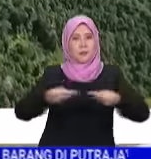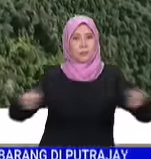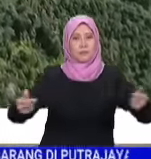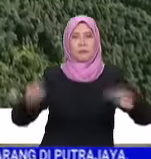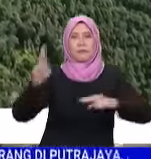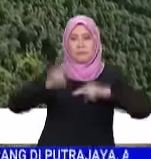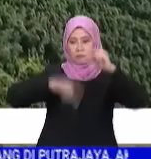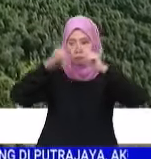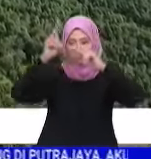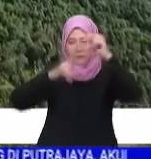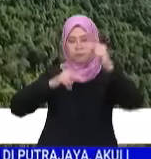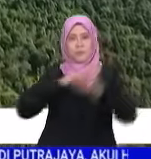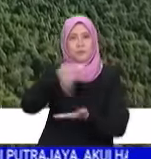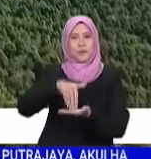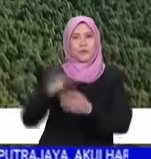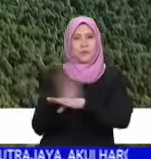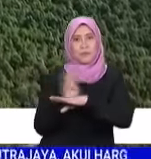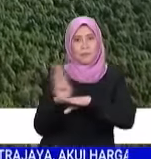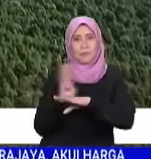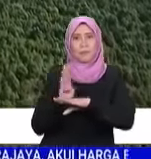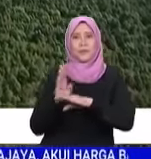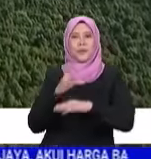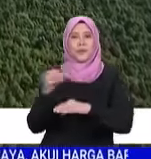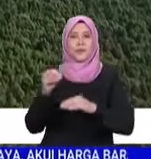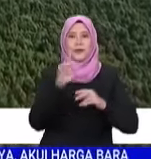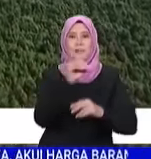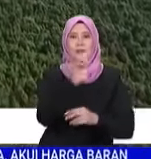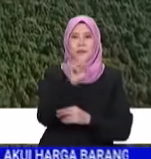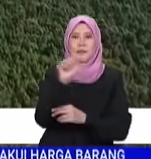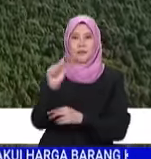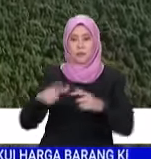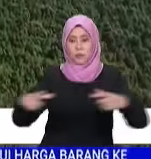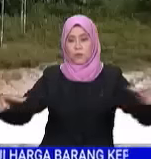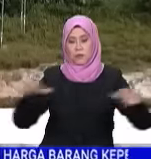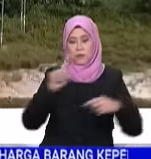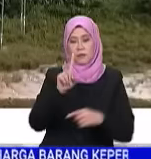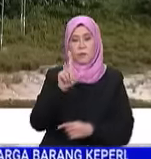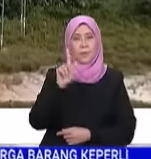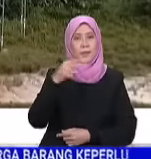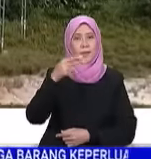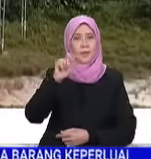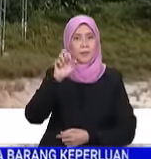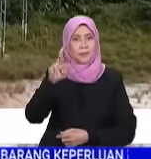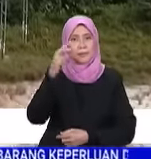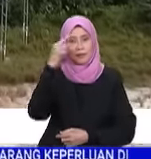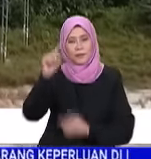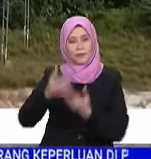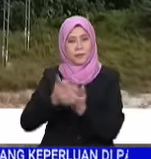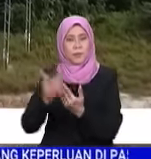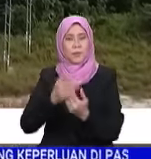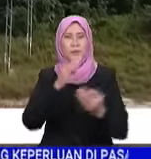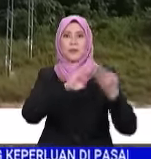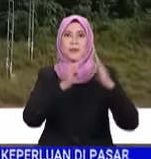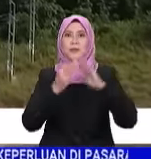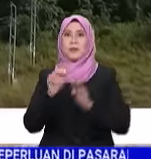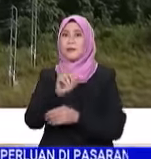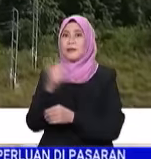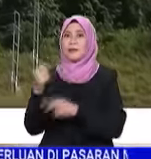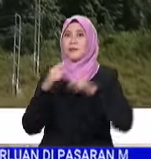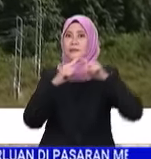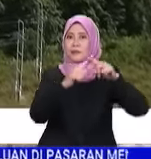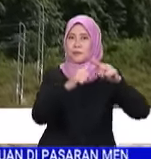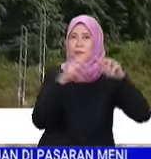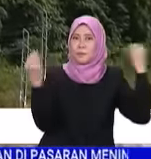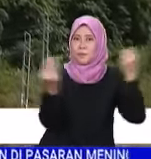pembinaan pusat komersial dan industri desa di tanah seluas 1 hektar selain kemudahan komuniti lain termasuk seperti dewan